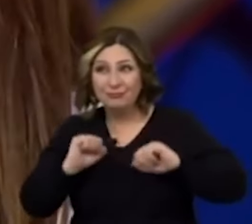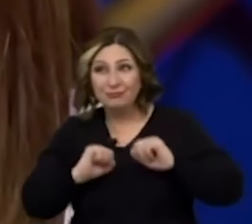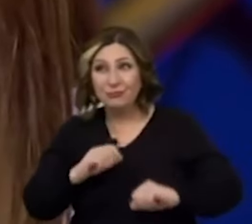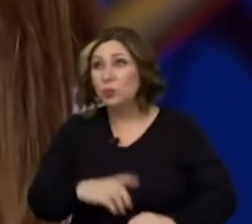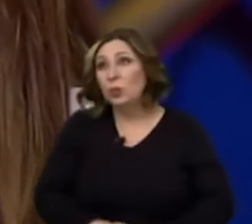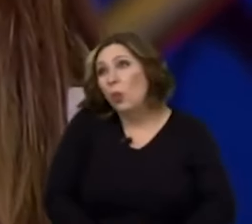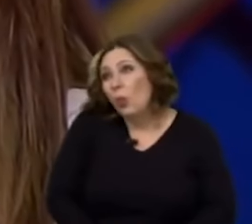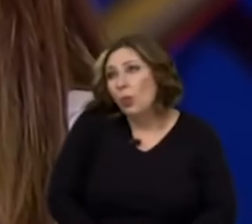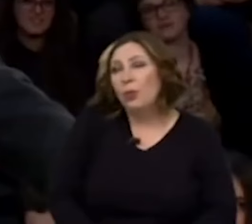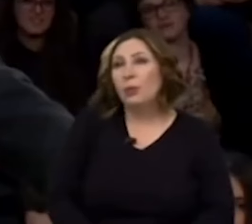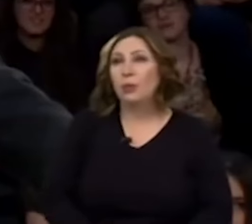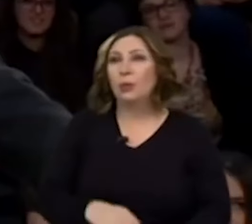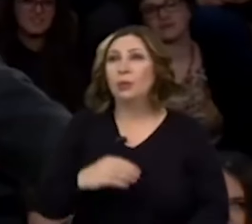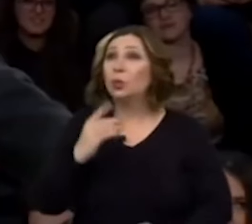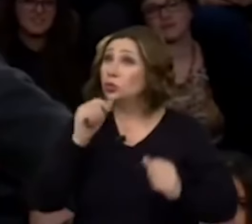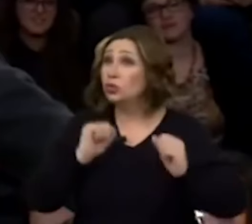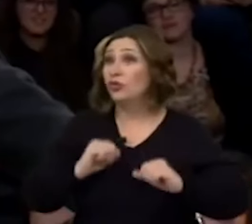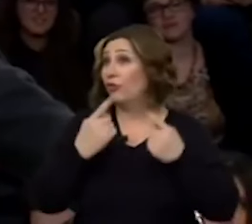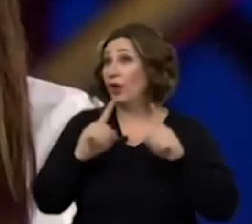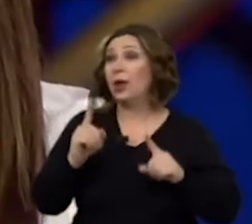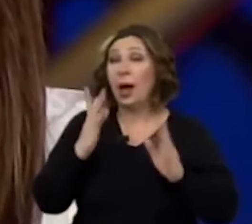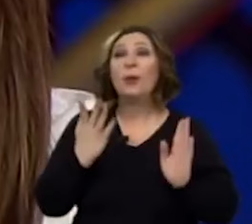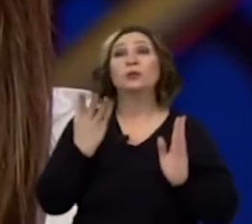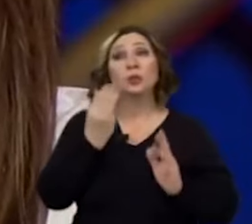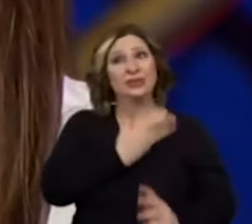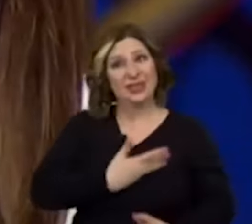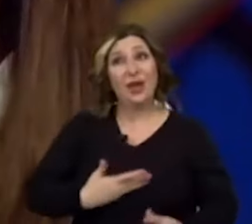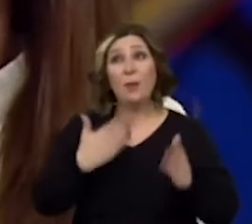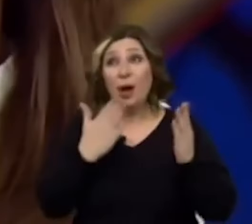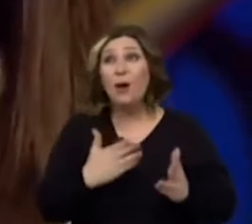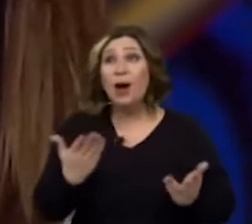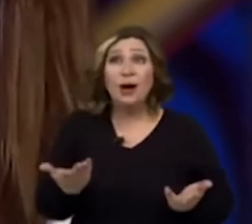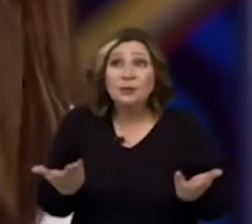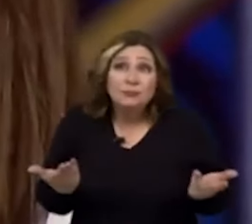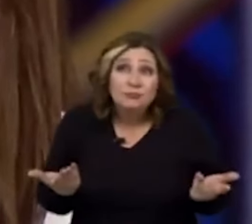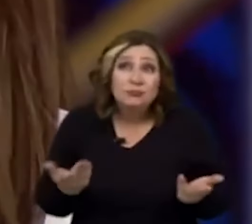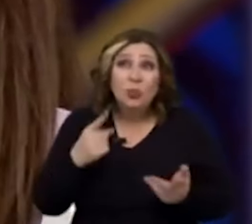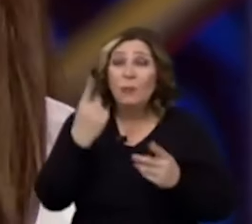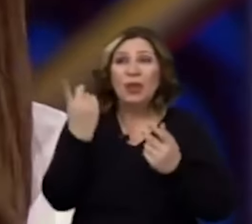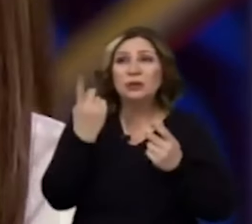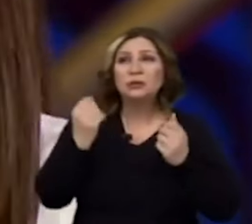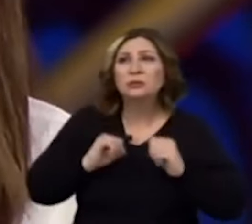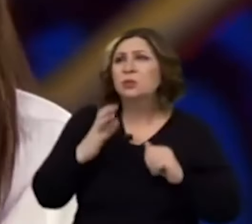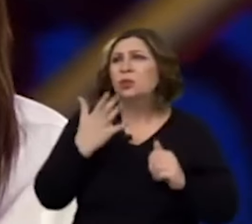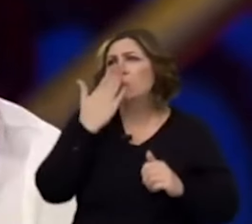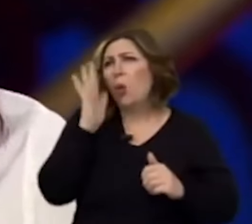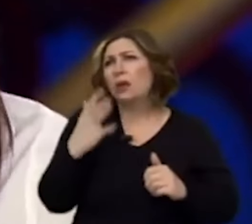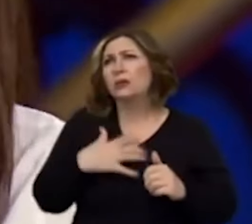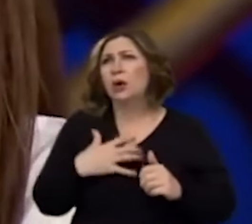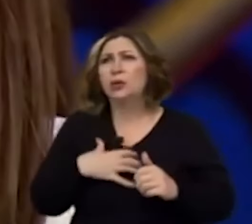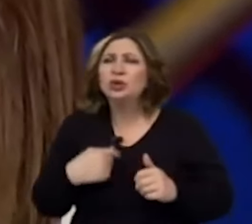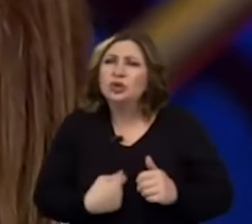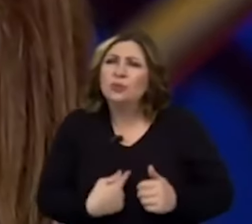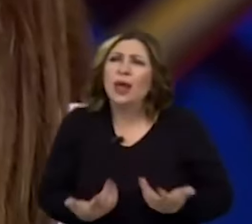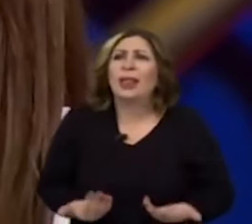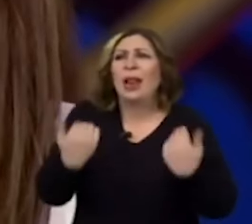süre? Yok. Kitap gibi bir... kadındır, çalışılır. Ya çalışılır tabii ki. Çok da severim kendisini de. Böyle bir... Tamamen çalışırken öyle kendi